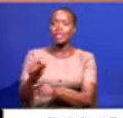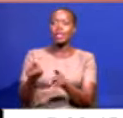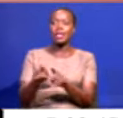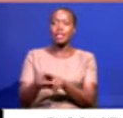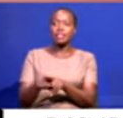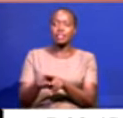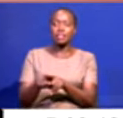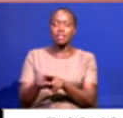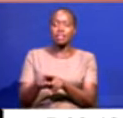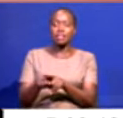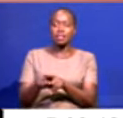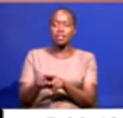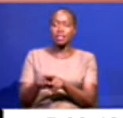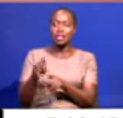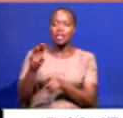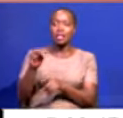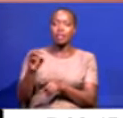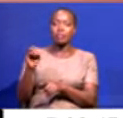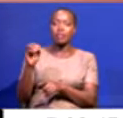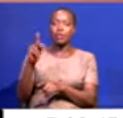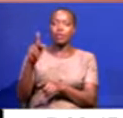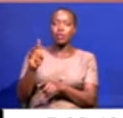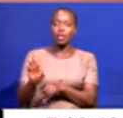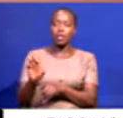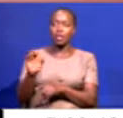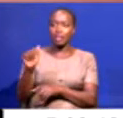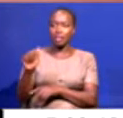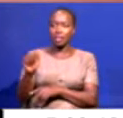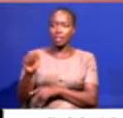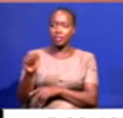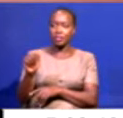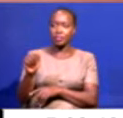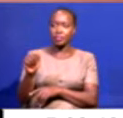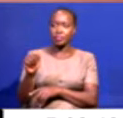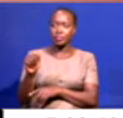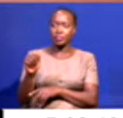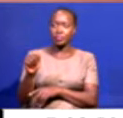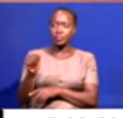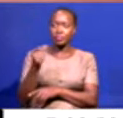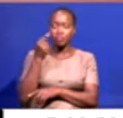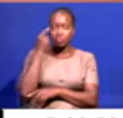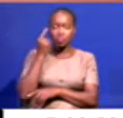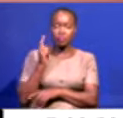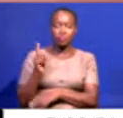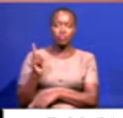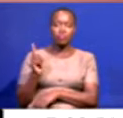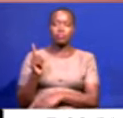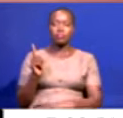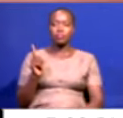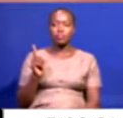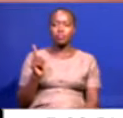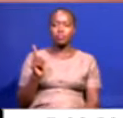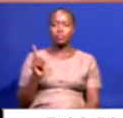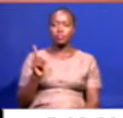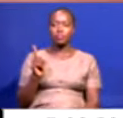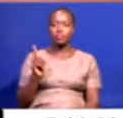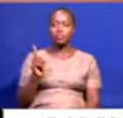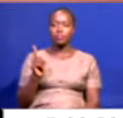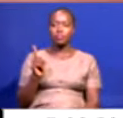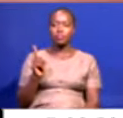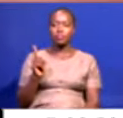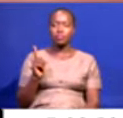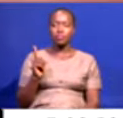Igembe Kaskazini Maoka Maore, mbunge wa zamani wa Kajiado Kaskazini Joseph Manje, pamoja na aliyekuwa mbunge wa Gatundu Kaskazini Patrick